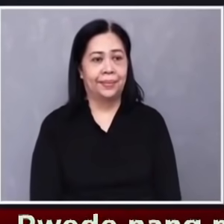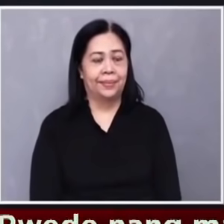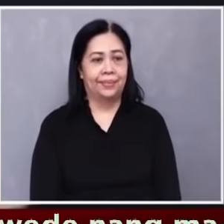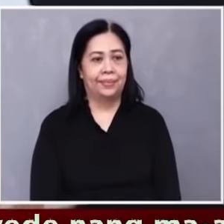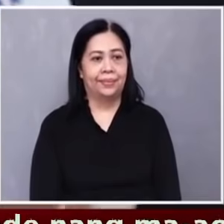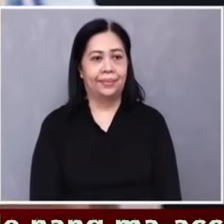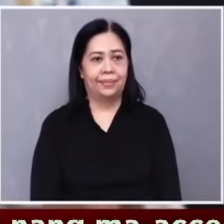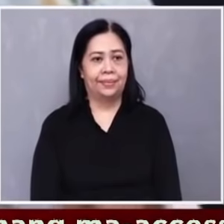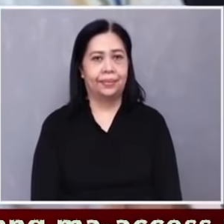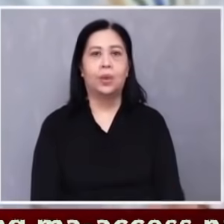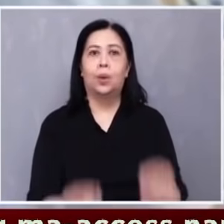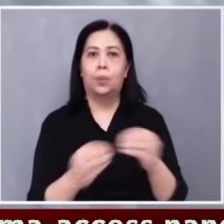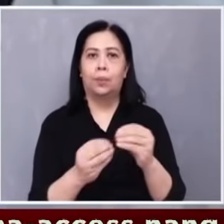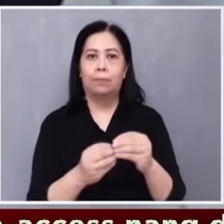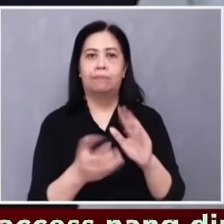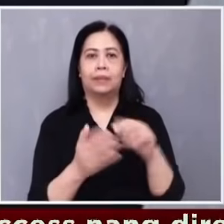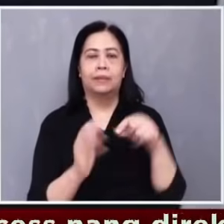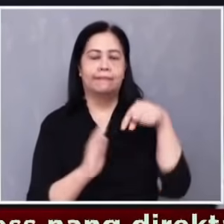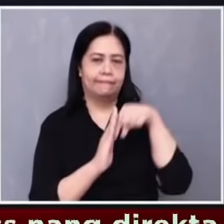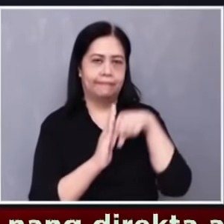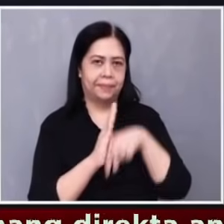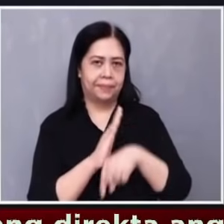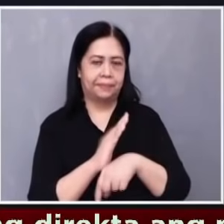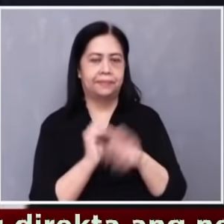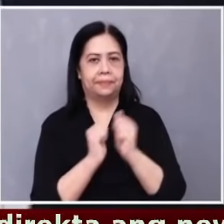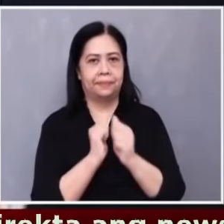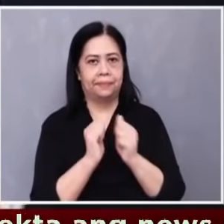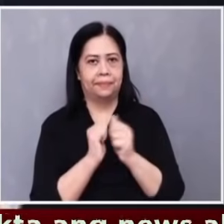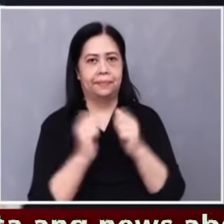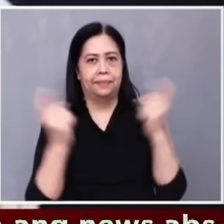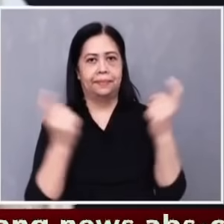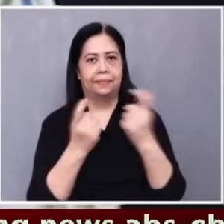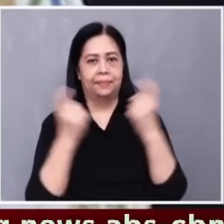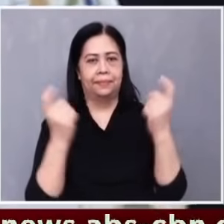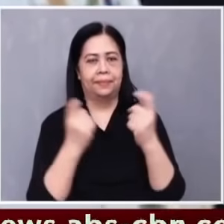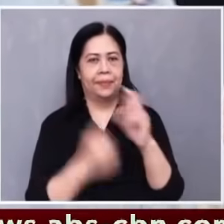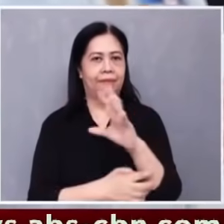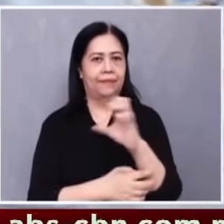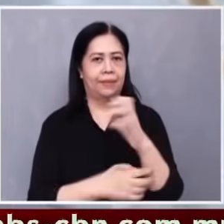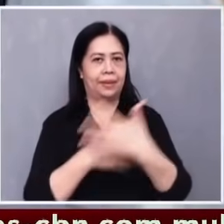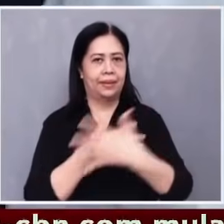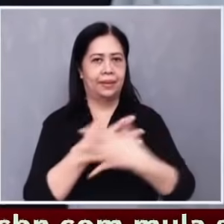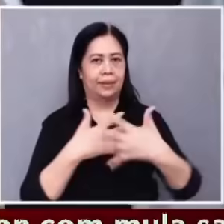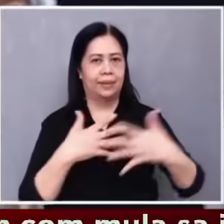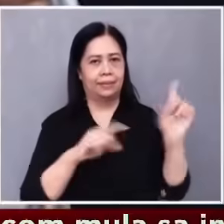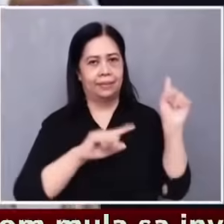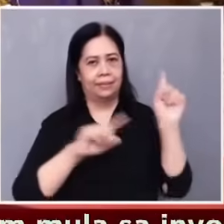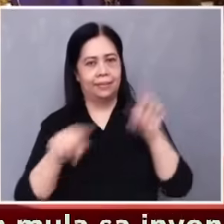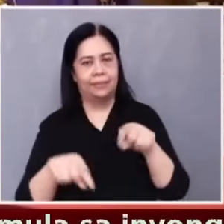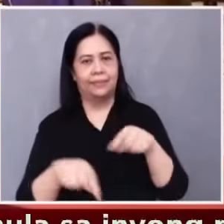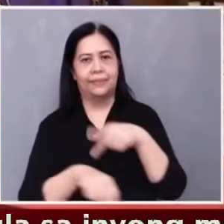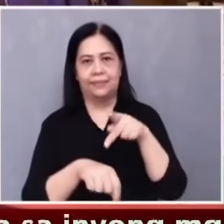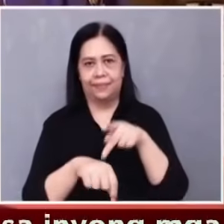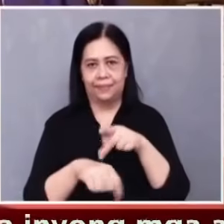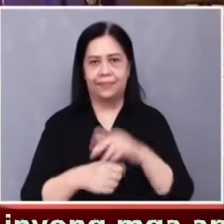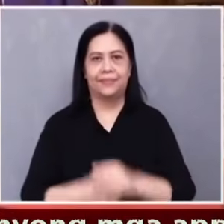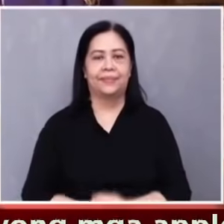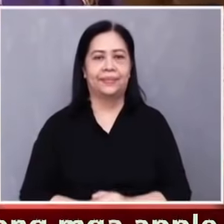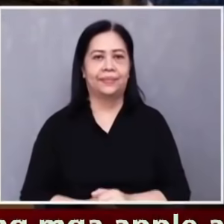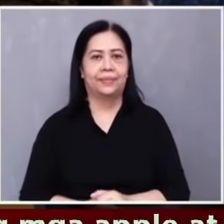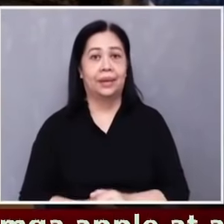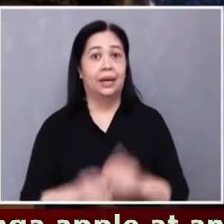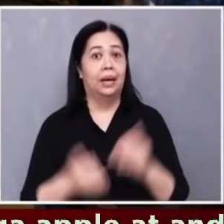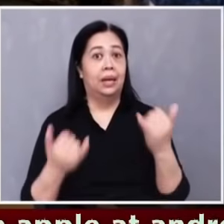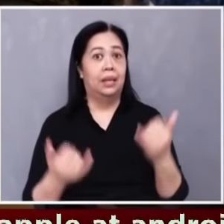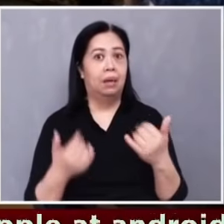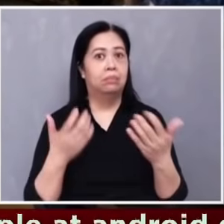Mas magiging malalim pa ang kahulugan ng pagdiriwang ng 50th taon na pagdating ng Kristyanismo sa bansa. Ngayong may